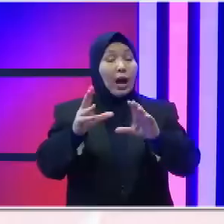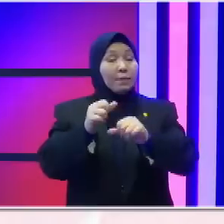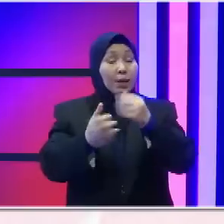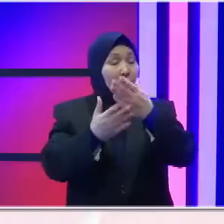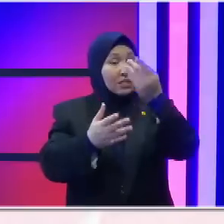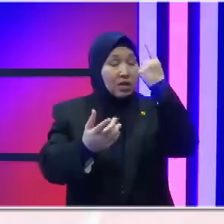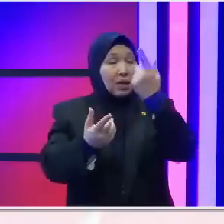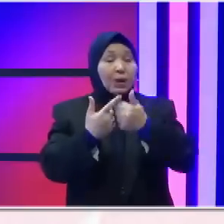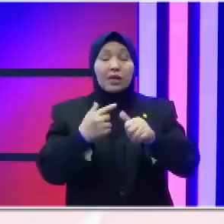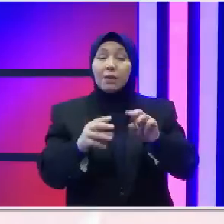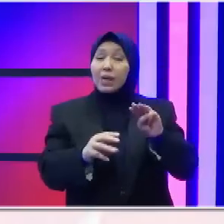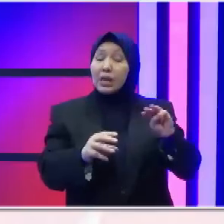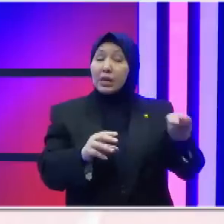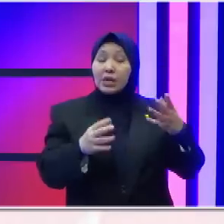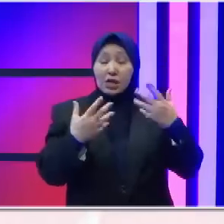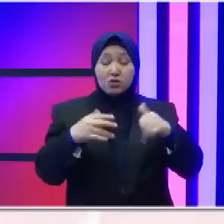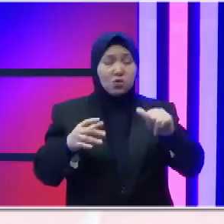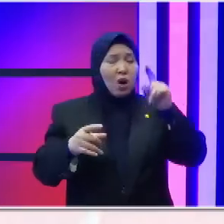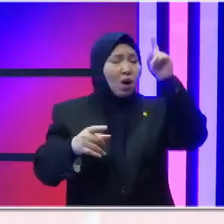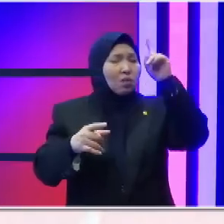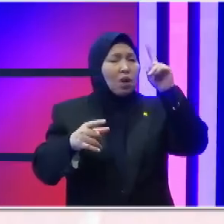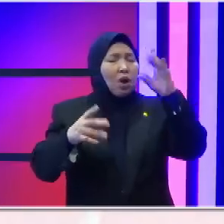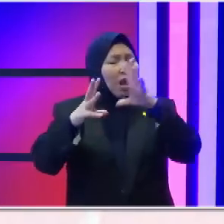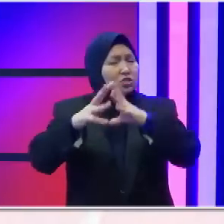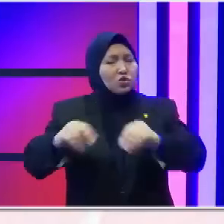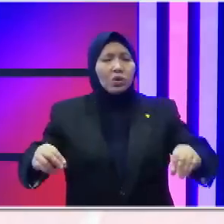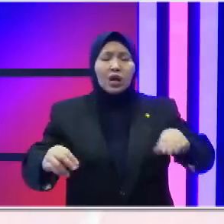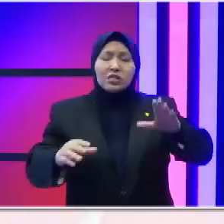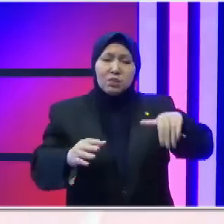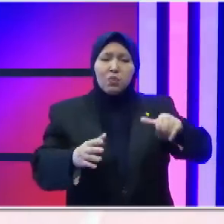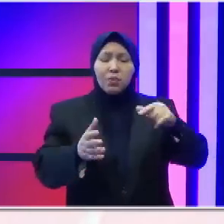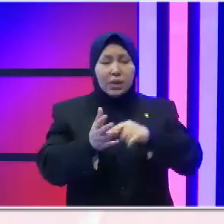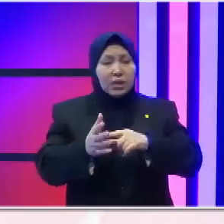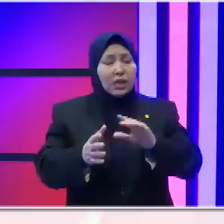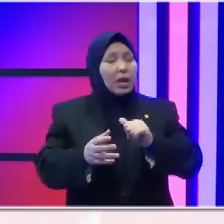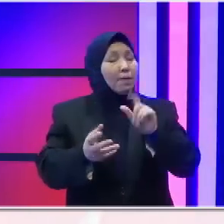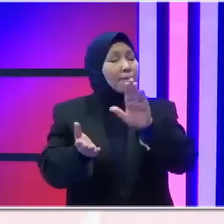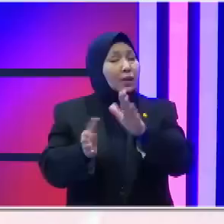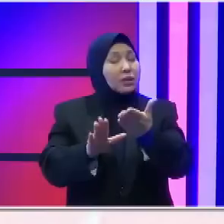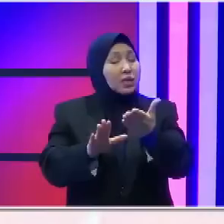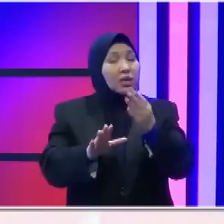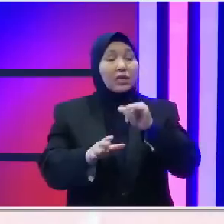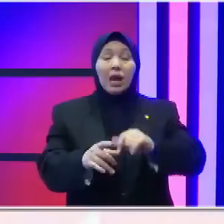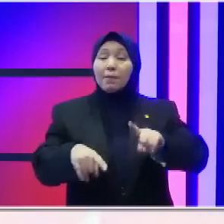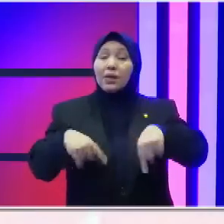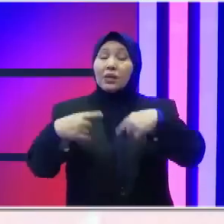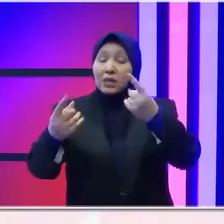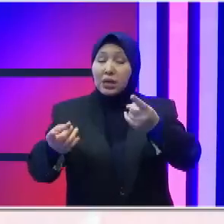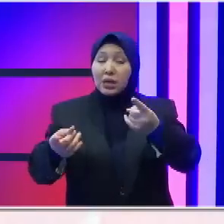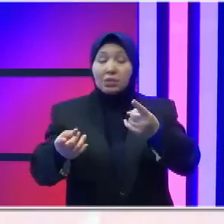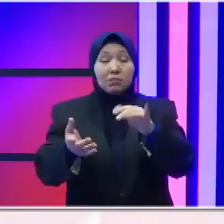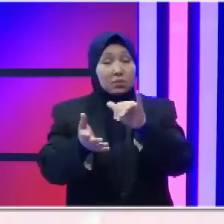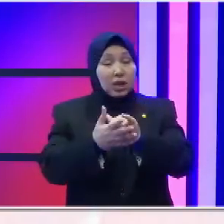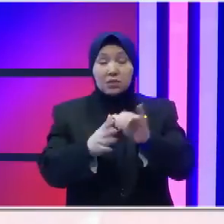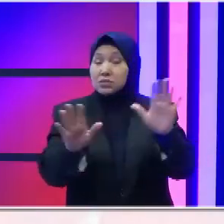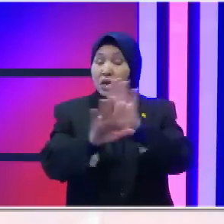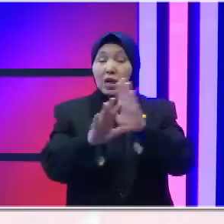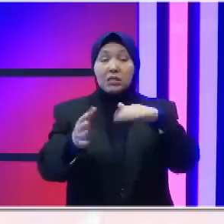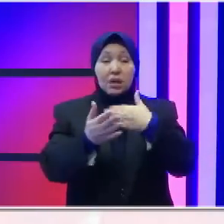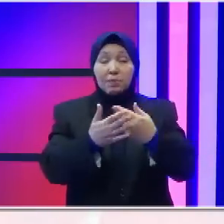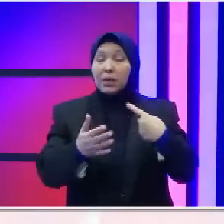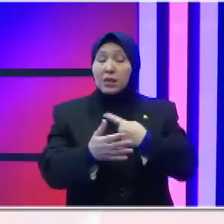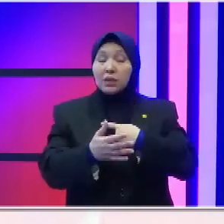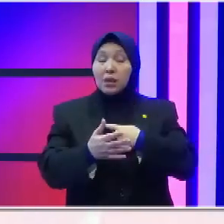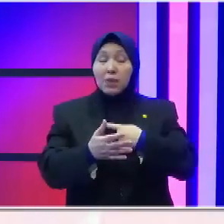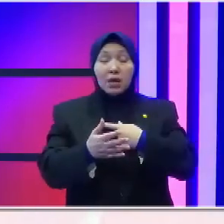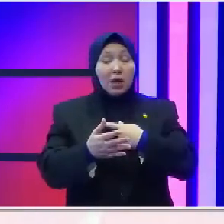pelajaran daripada mereka yang sudah Allah hancurkan sebelum ini, yang mati, yang pergi, bahawa jangan sampai kita